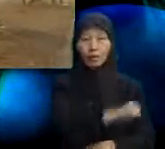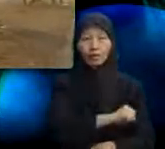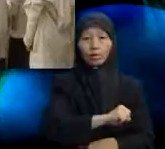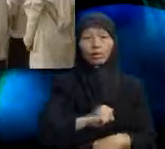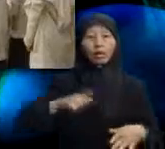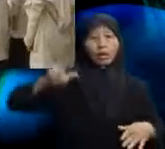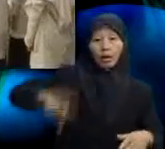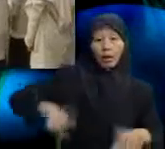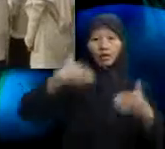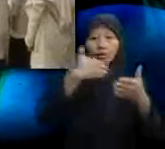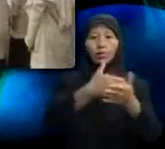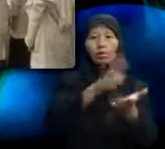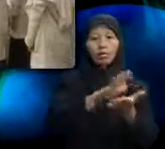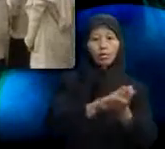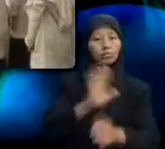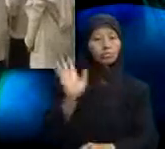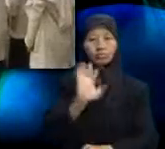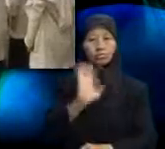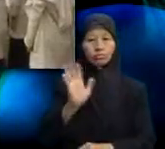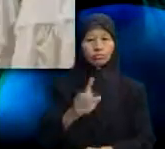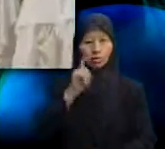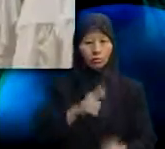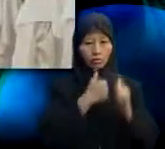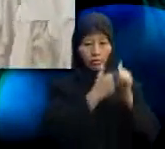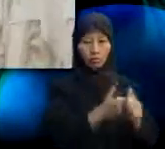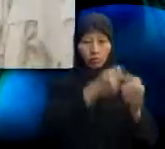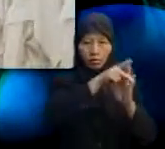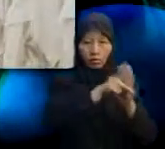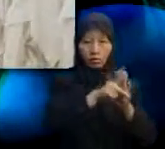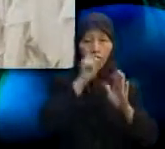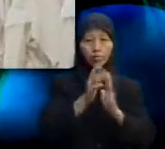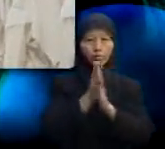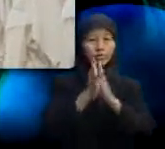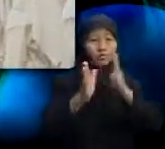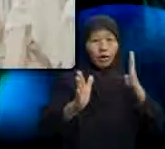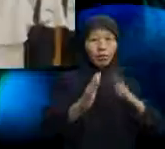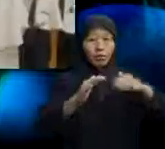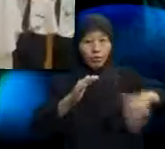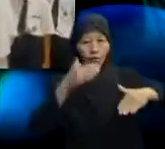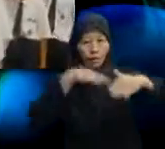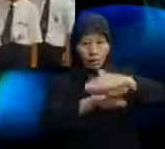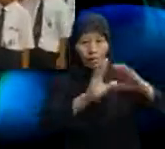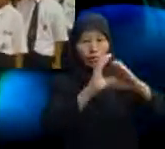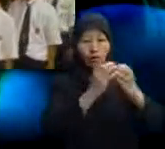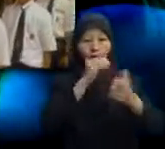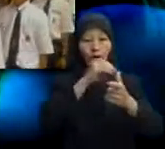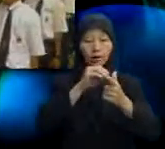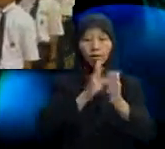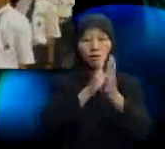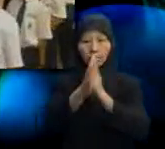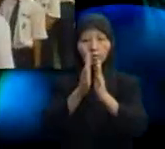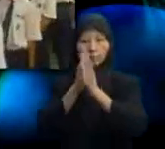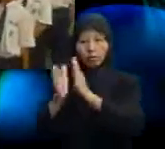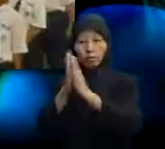sekolah. Patuhilah peraturan seperti beratur dulu sebelum masuk ke kelas atau turut serta dalam